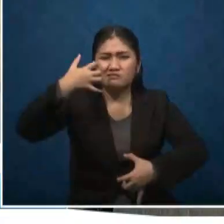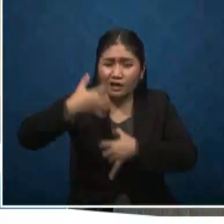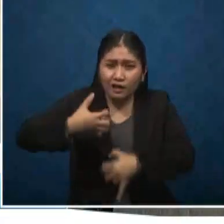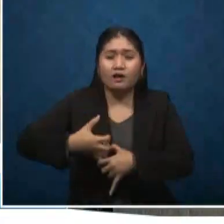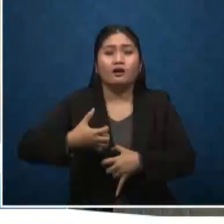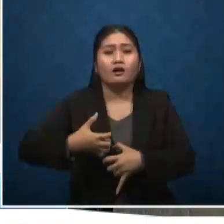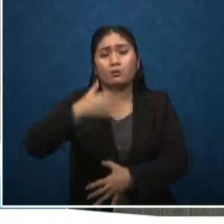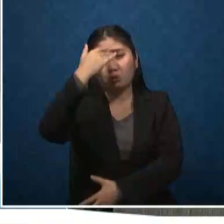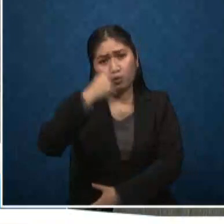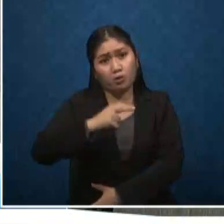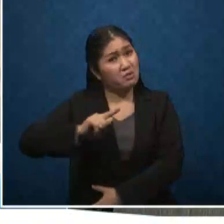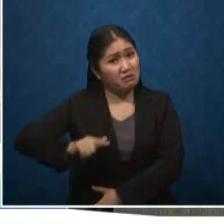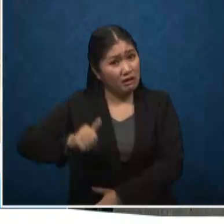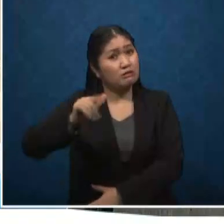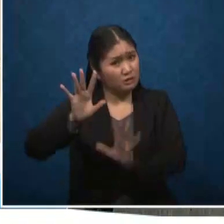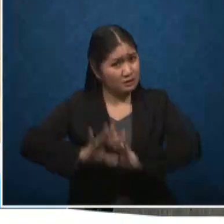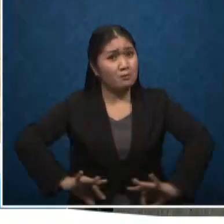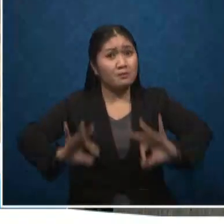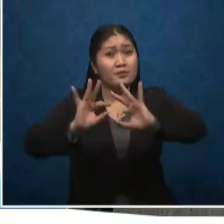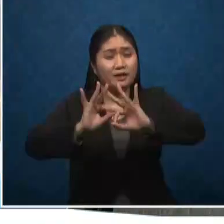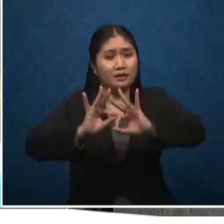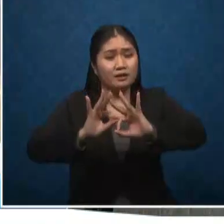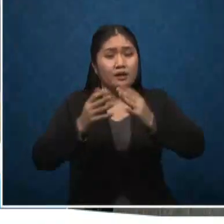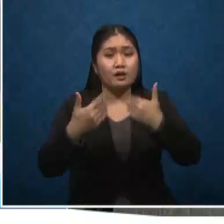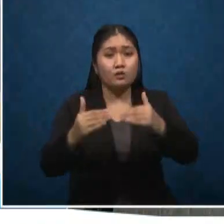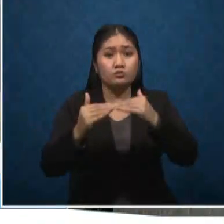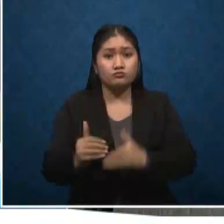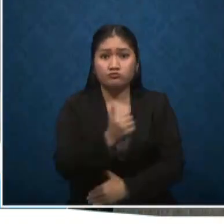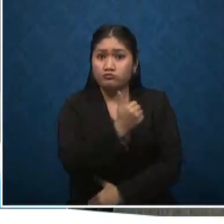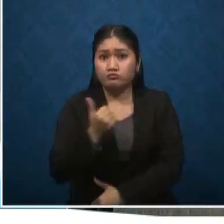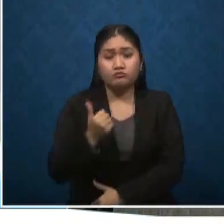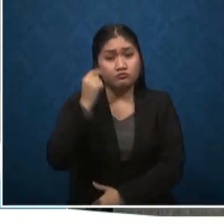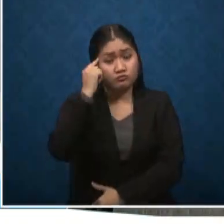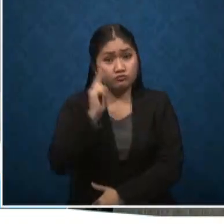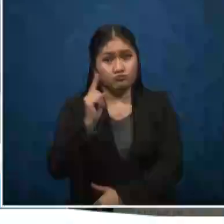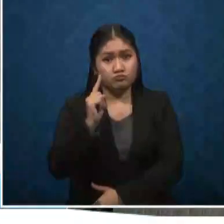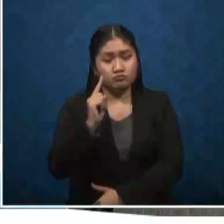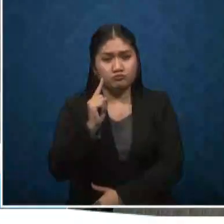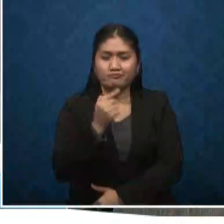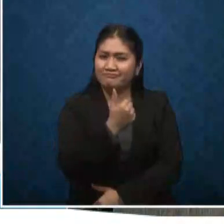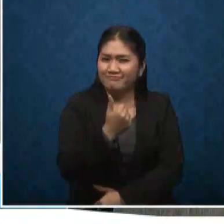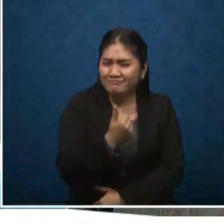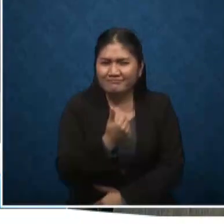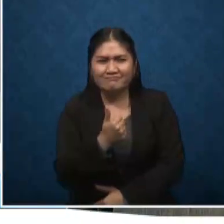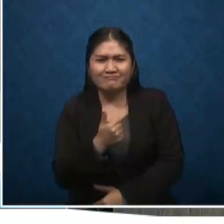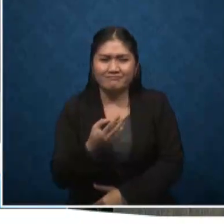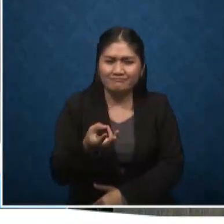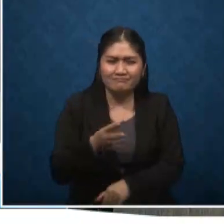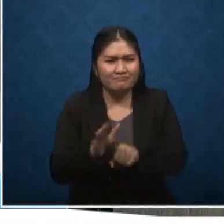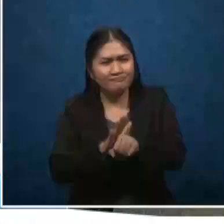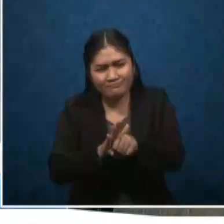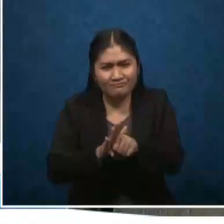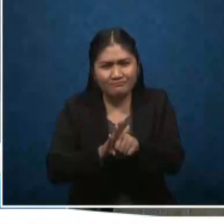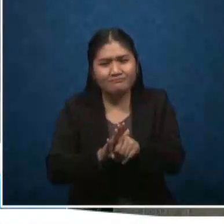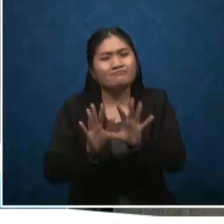ว่ามันเป็นเรื่องหลักก็จำเป็นต้องทำนะครับส่วนเรื่องอื่นๆนั้นนะครับผมคิดว่าเป็นแค่ส่วนประกอบเท่านั้นนะครับมีความสำคัญครับ